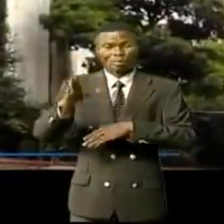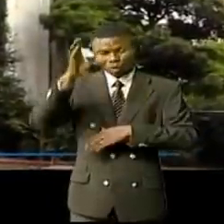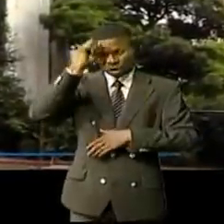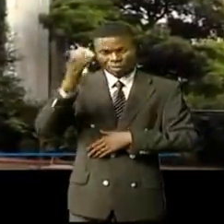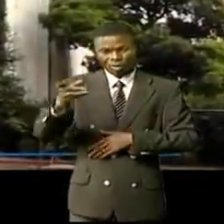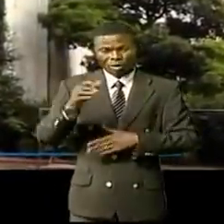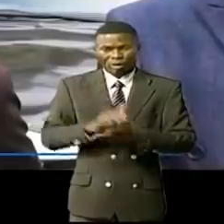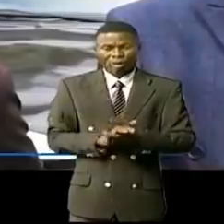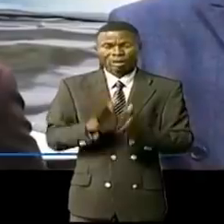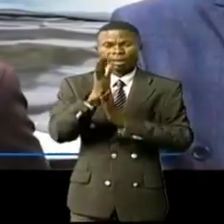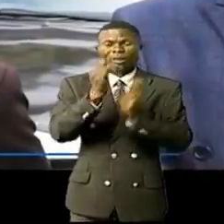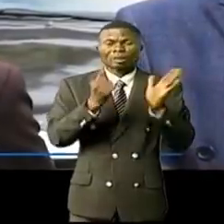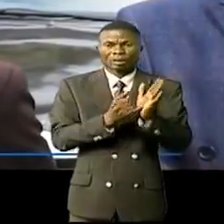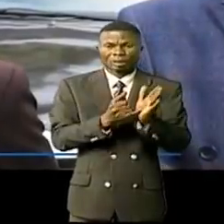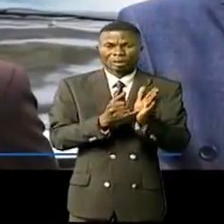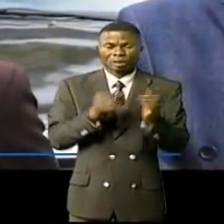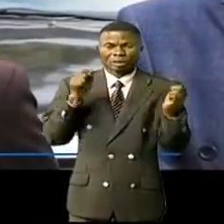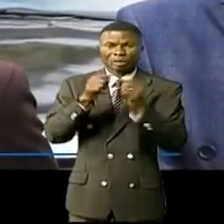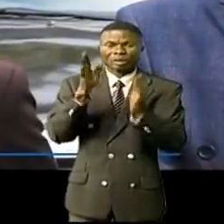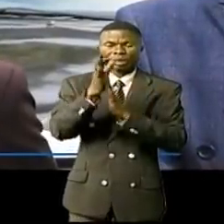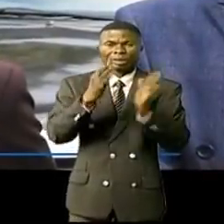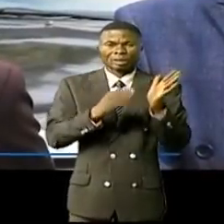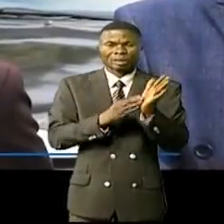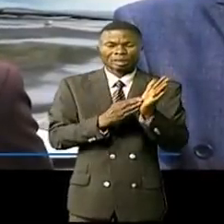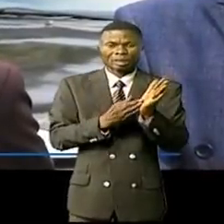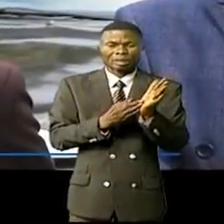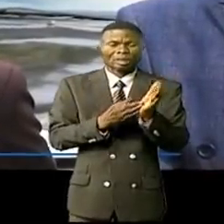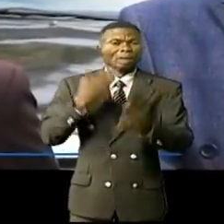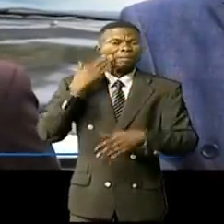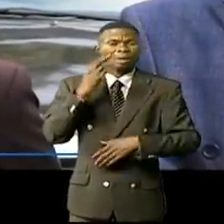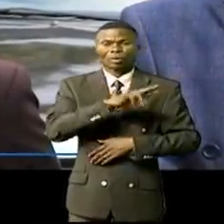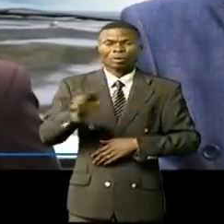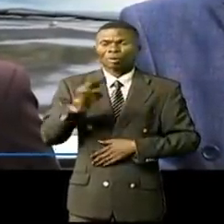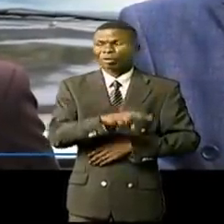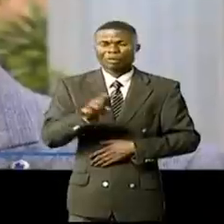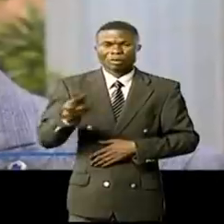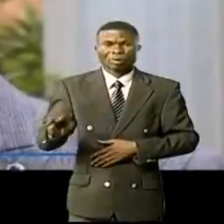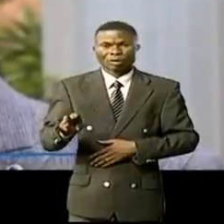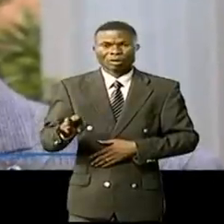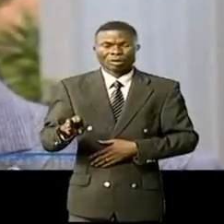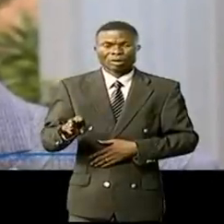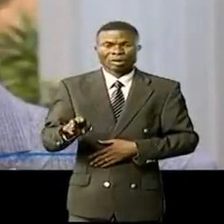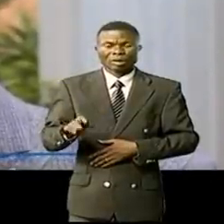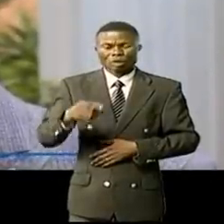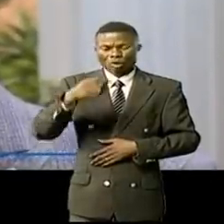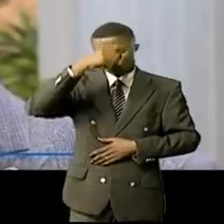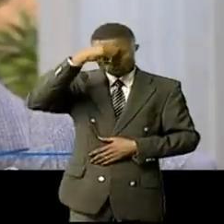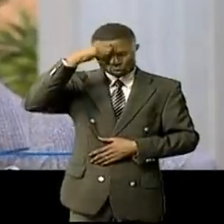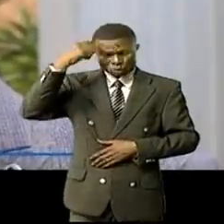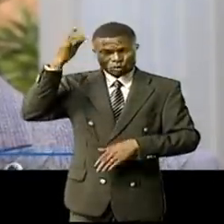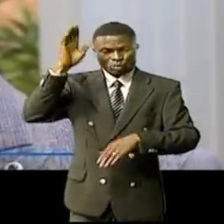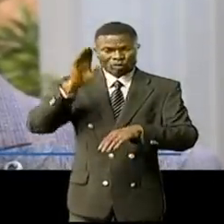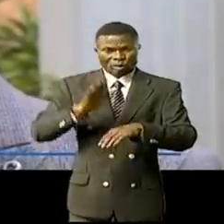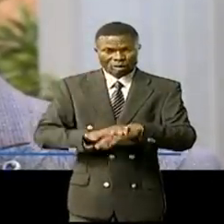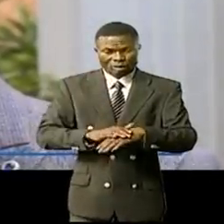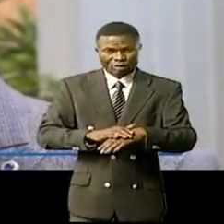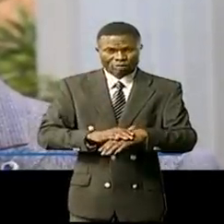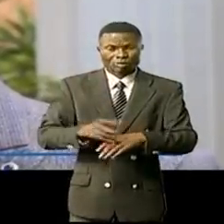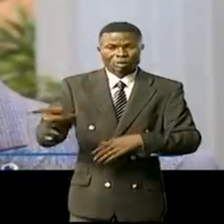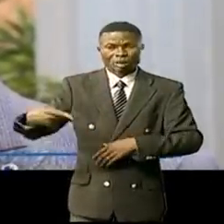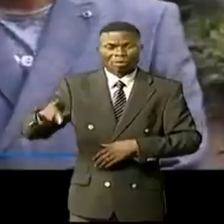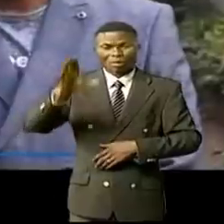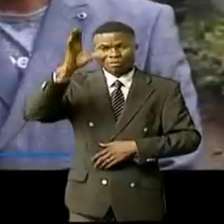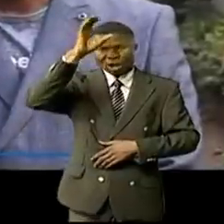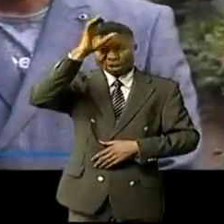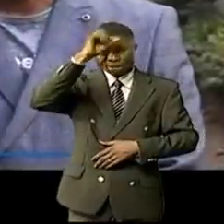du 16 au 17 mars 2022, une calamité s'est abattue sur la province du